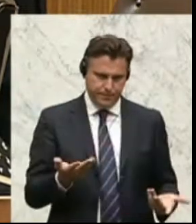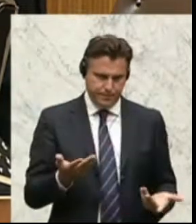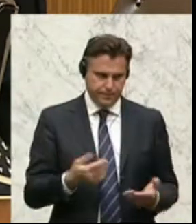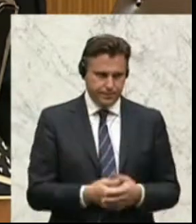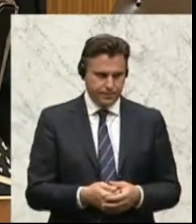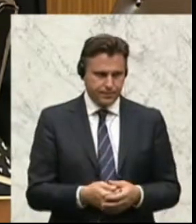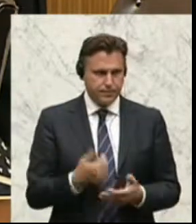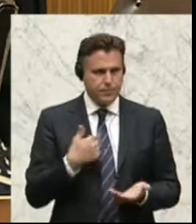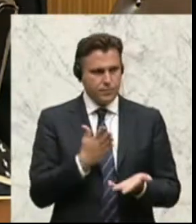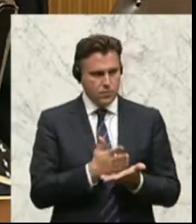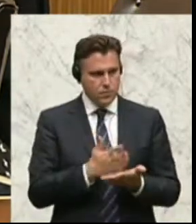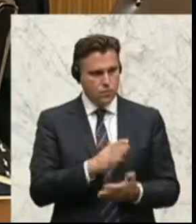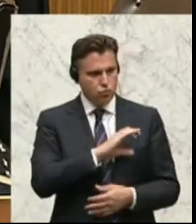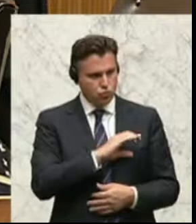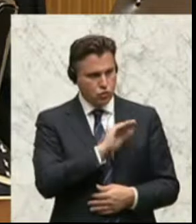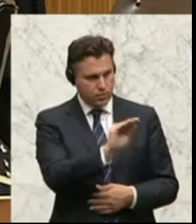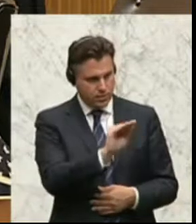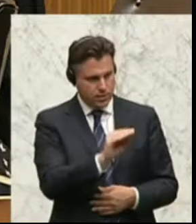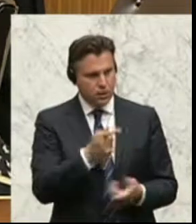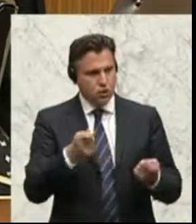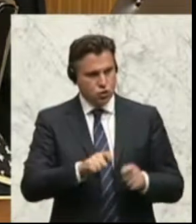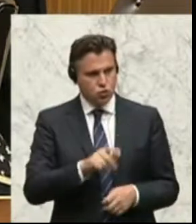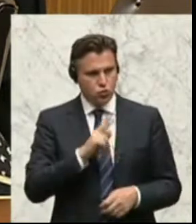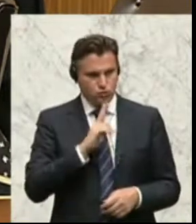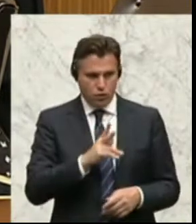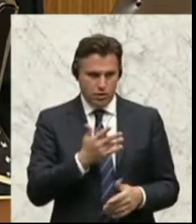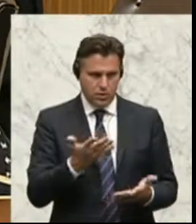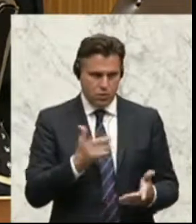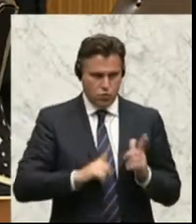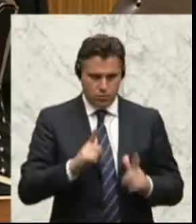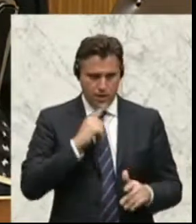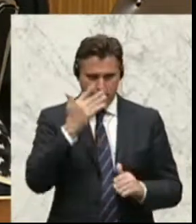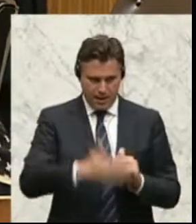Chance gegeben, ein Schlusswort zu sprechen. Es geht nicht mehr. Dankeschön.